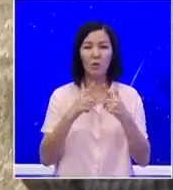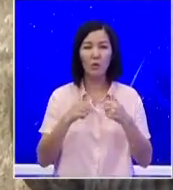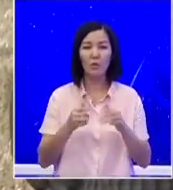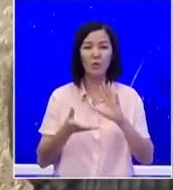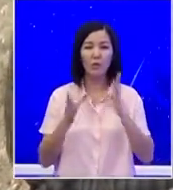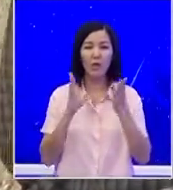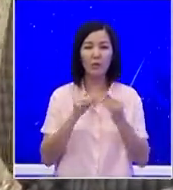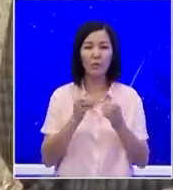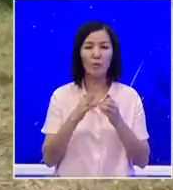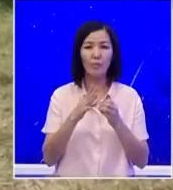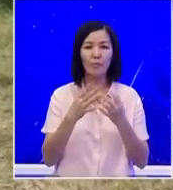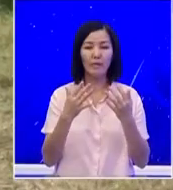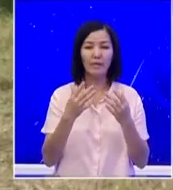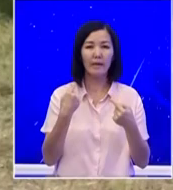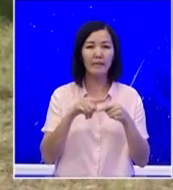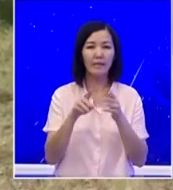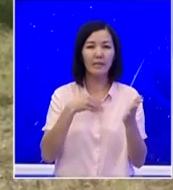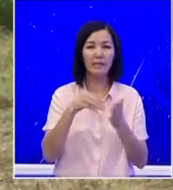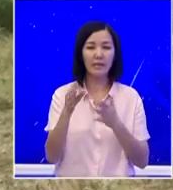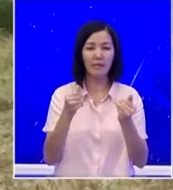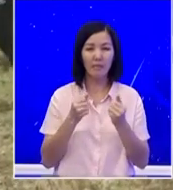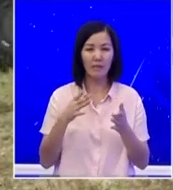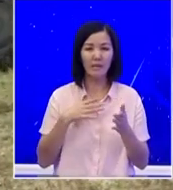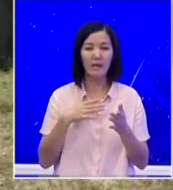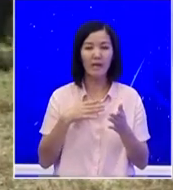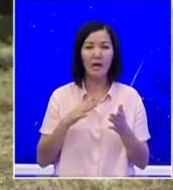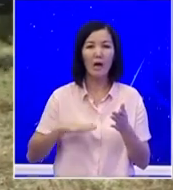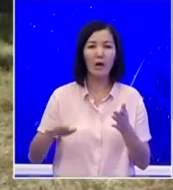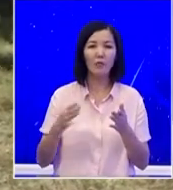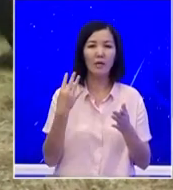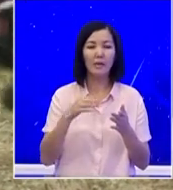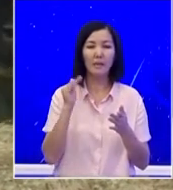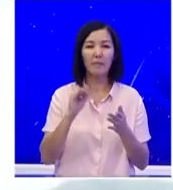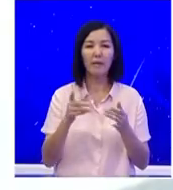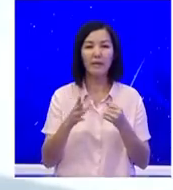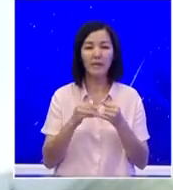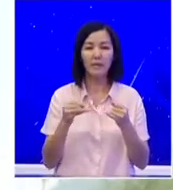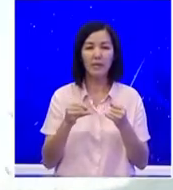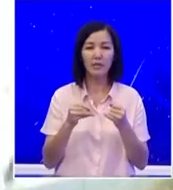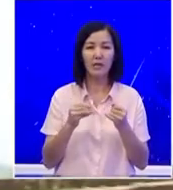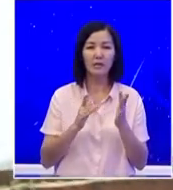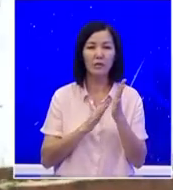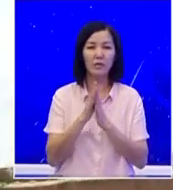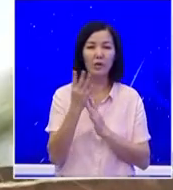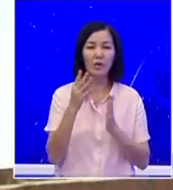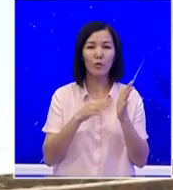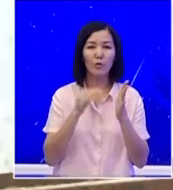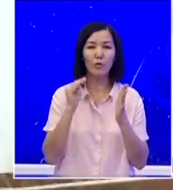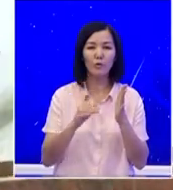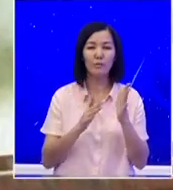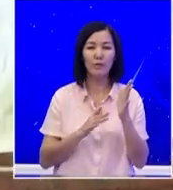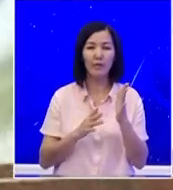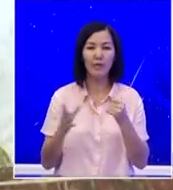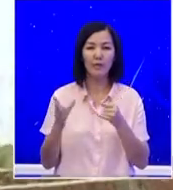жалпы 15 шақты ірі техника сатып алынған. Сондықтан аудан көлеміндегі 40 мың гектардан аса жоңышқалық пен 9 мың гектар